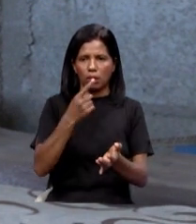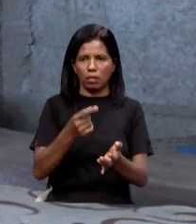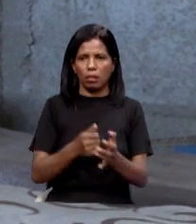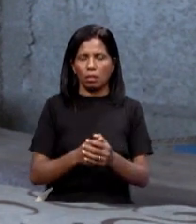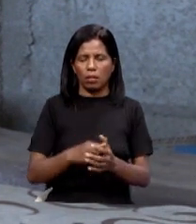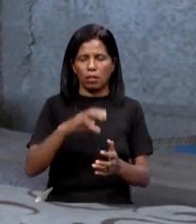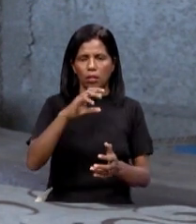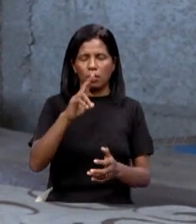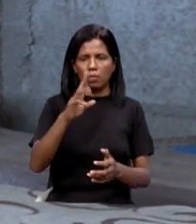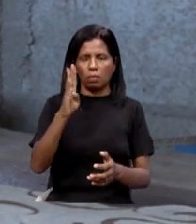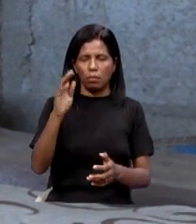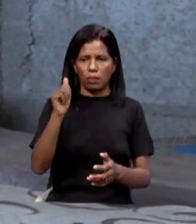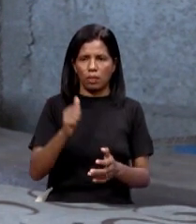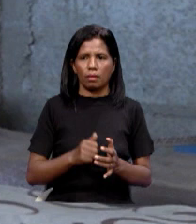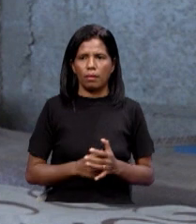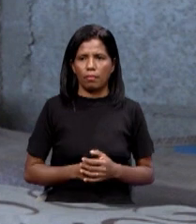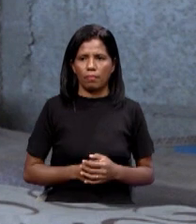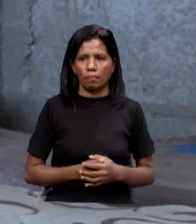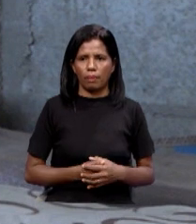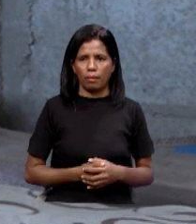kuban, kajen.